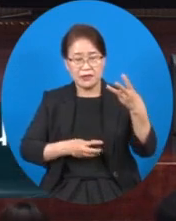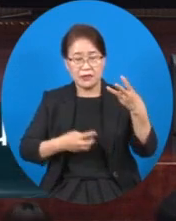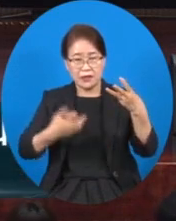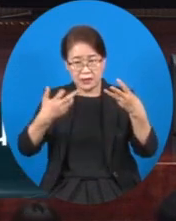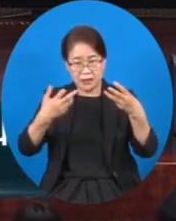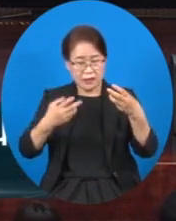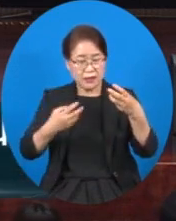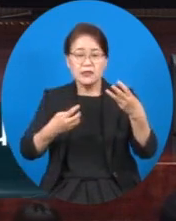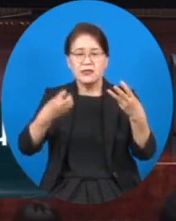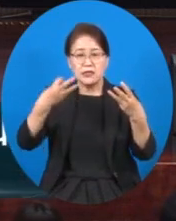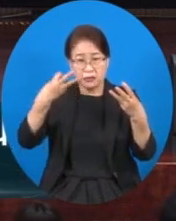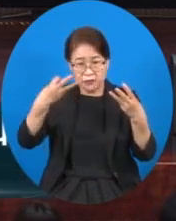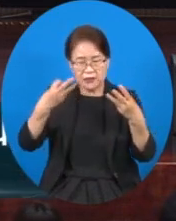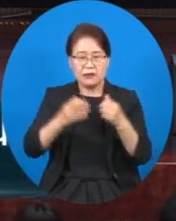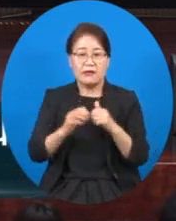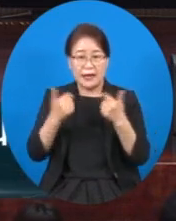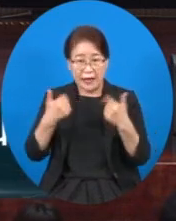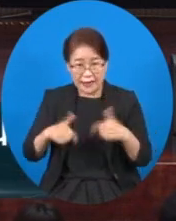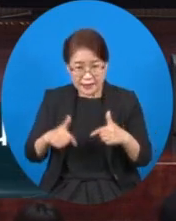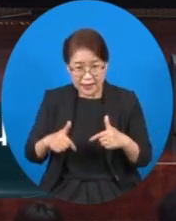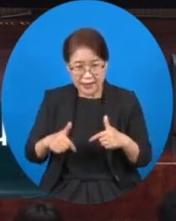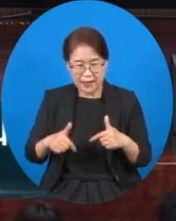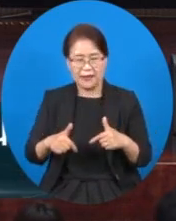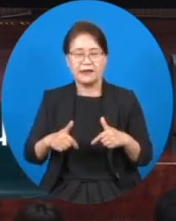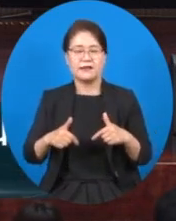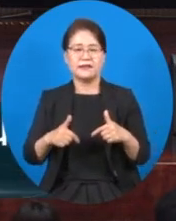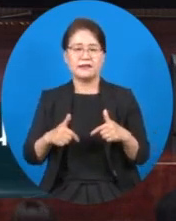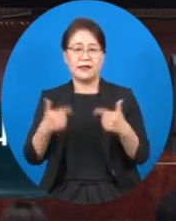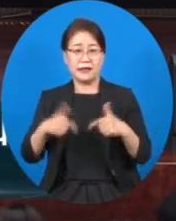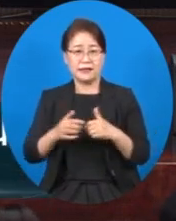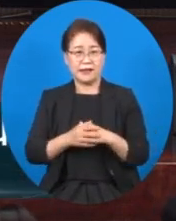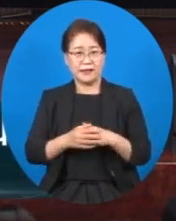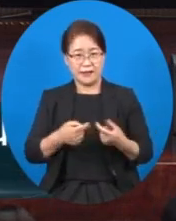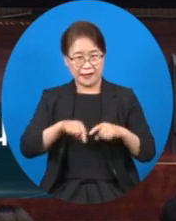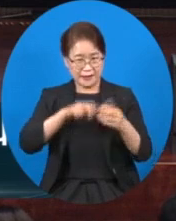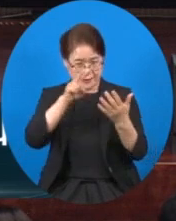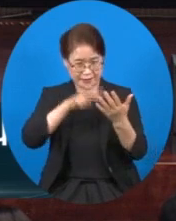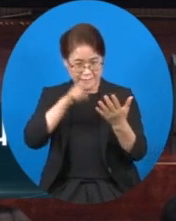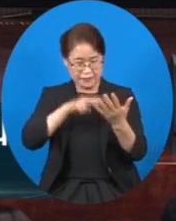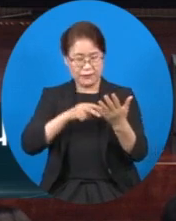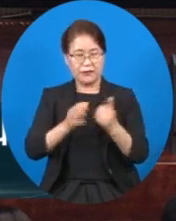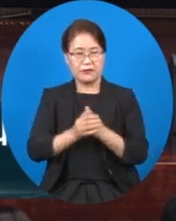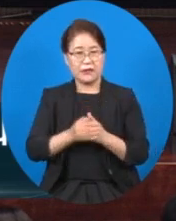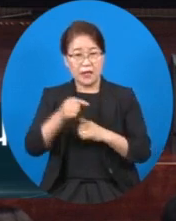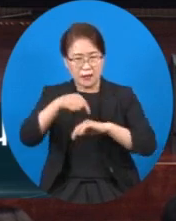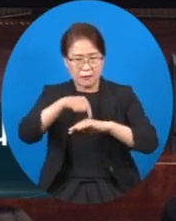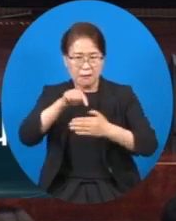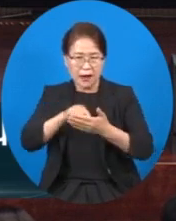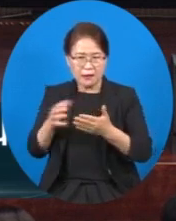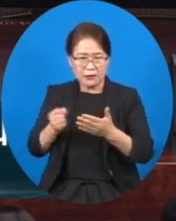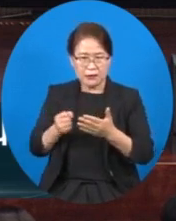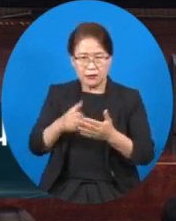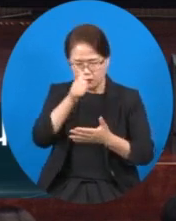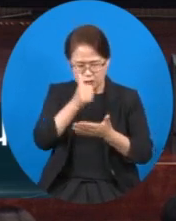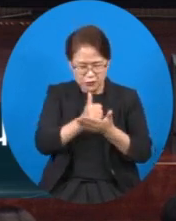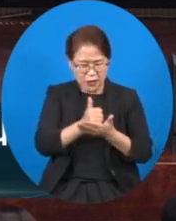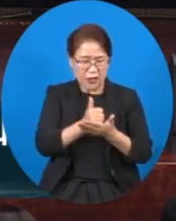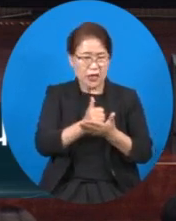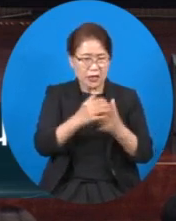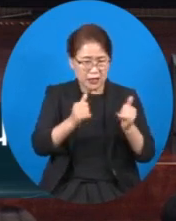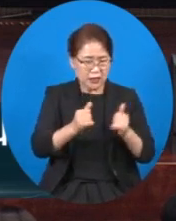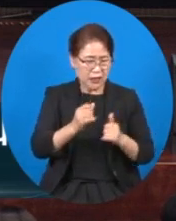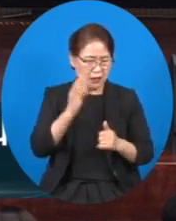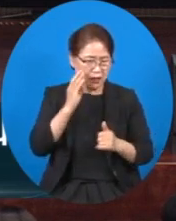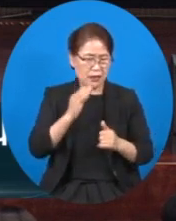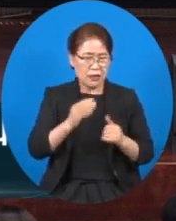되면요, 항상이라는 말이 나와요. 또 우리 한번 읽어볼까요? 다 같이요. 내 마음으로 죄인의 형통을 부러워하지